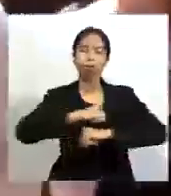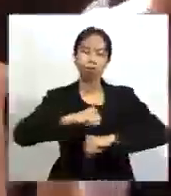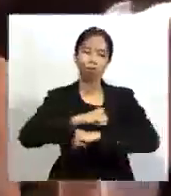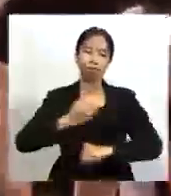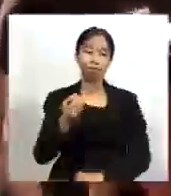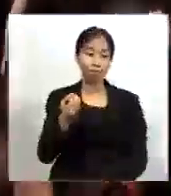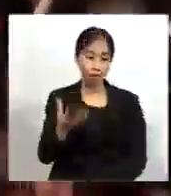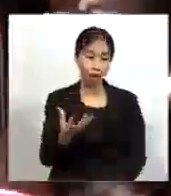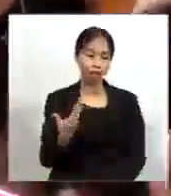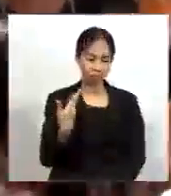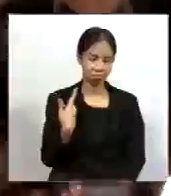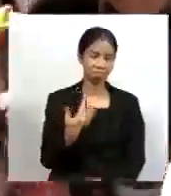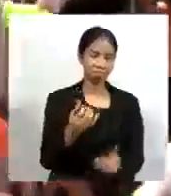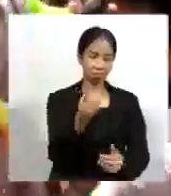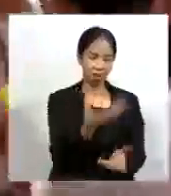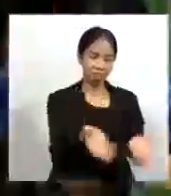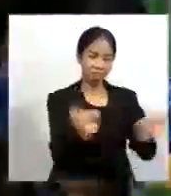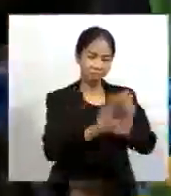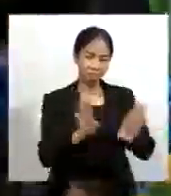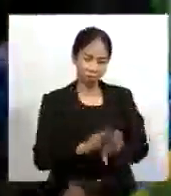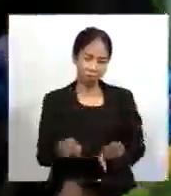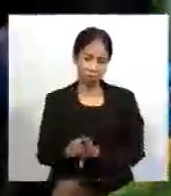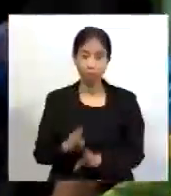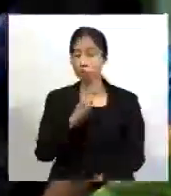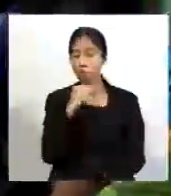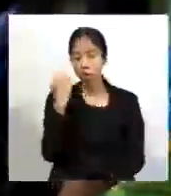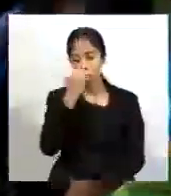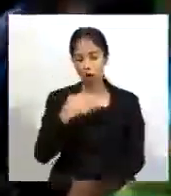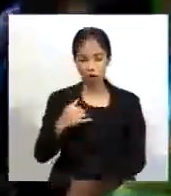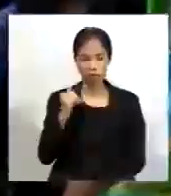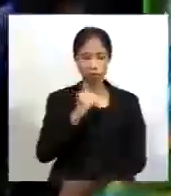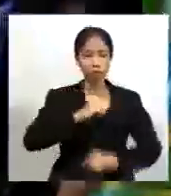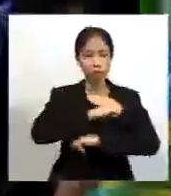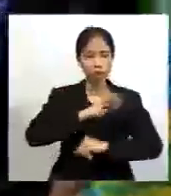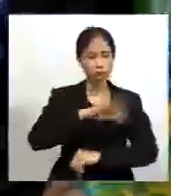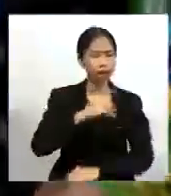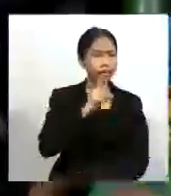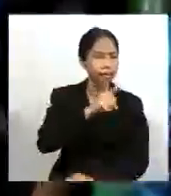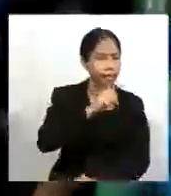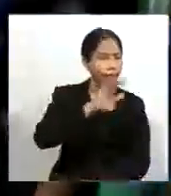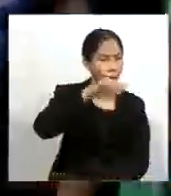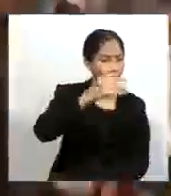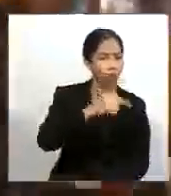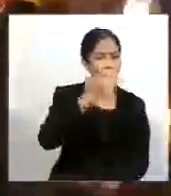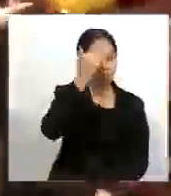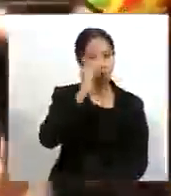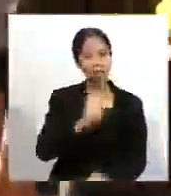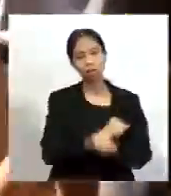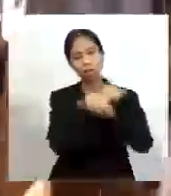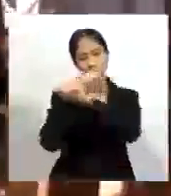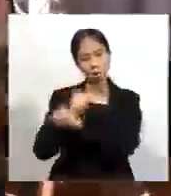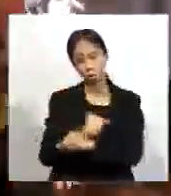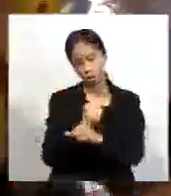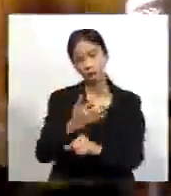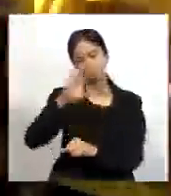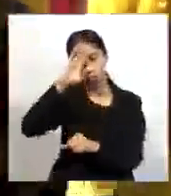ยอะหลายพื้นที่ปิดนะฮะใครที่อยู่ใกล้ที่ไหนแล้วก็ไปออกกำลังกายที่ไหนบ่อยๆก็สอบถามไปก่อนแล้วกันเพื่อเป็นการป้องกันไวรัสโควิด -19 ในช่วงส